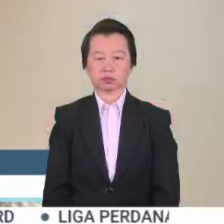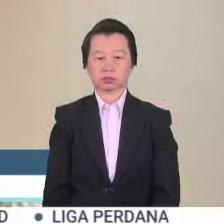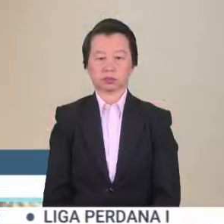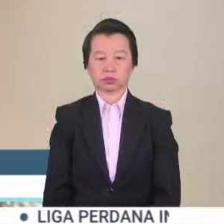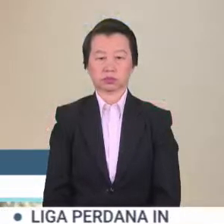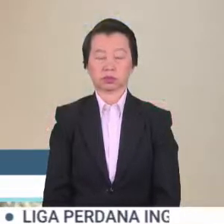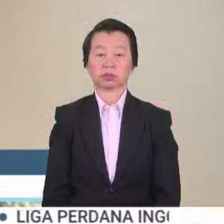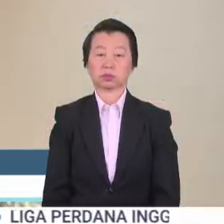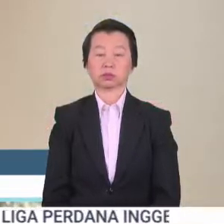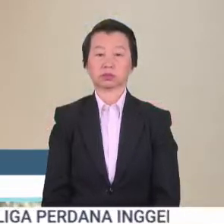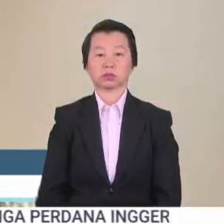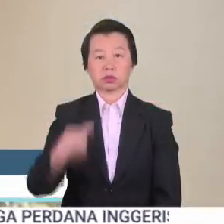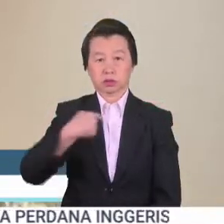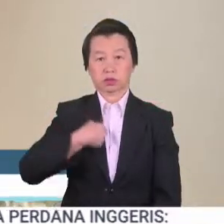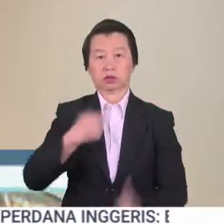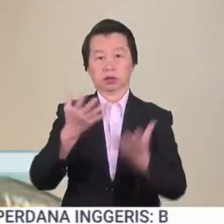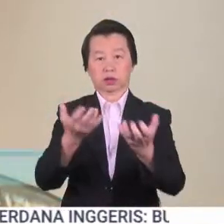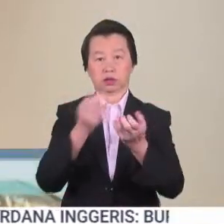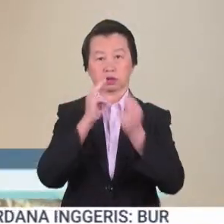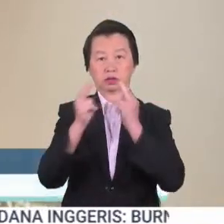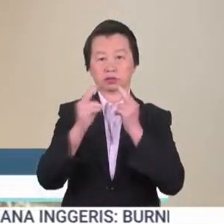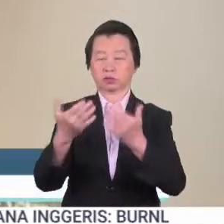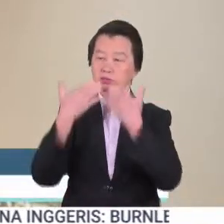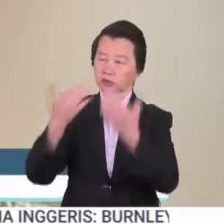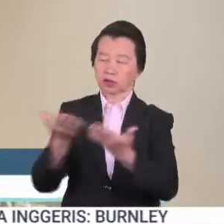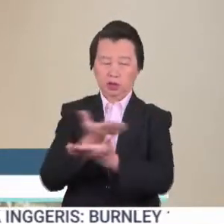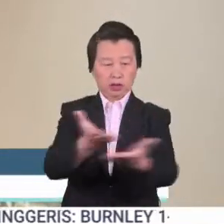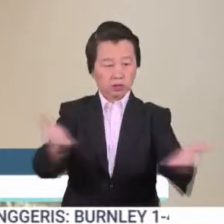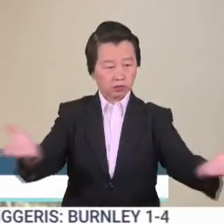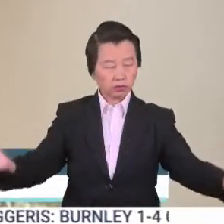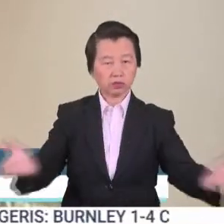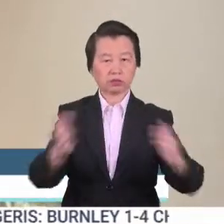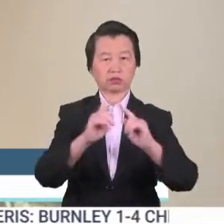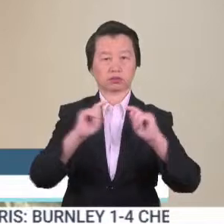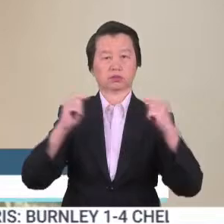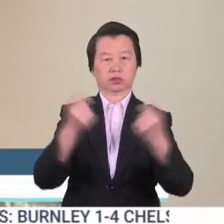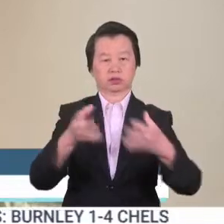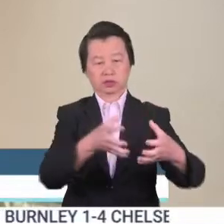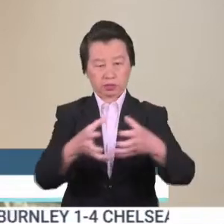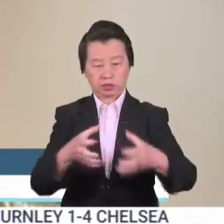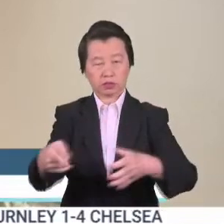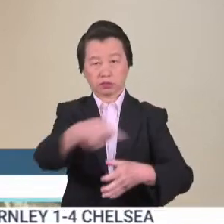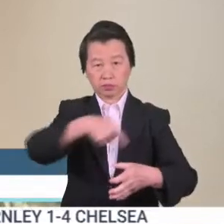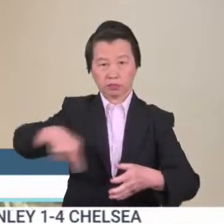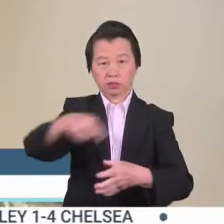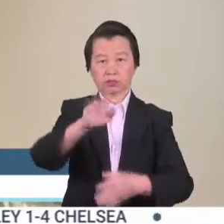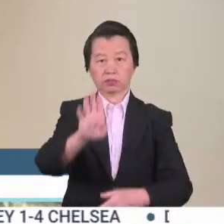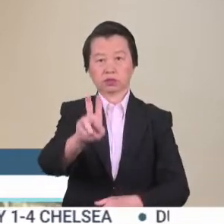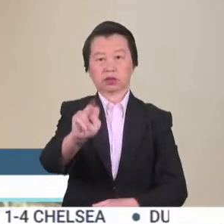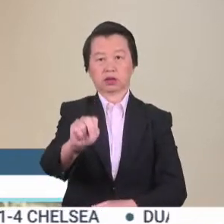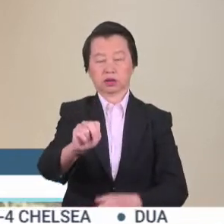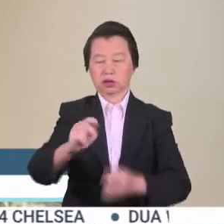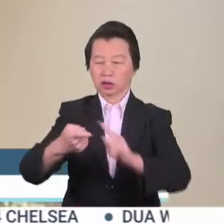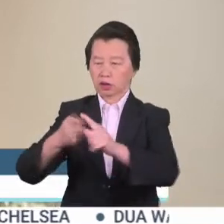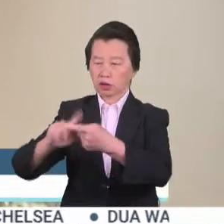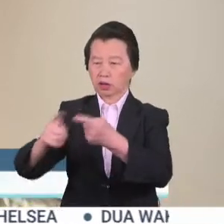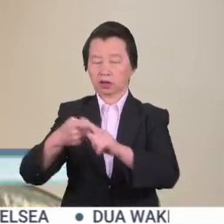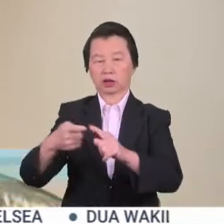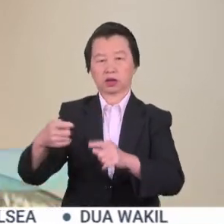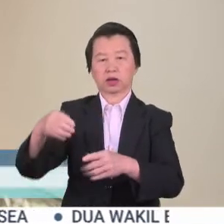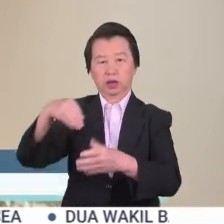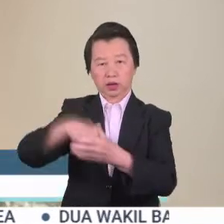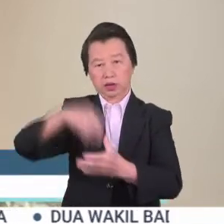rakyat Saya ingin mengucapkan terima kasih kepada seluruh jentera barisan nasional rakan-rakan di